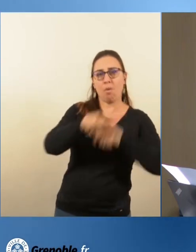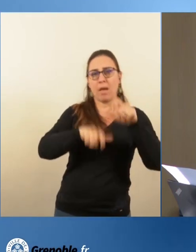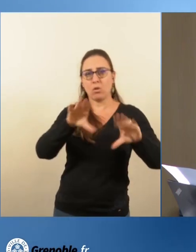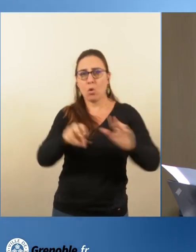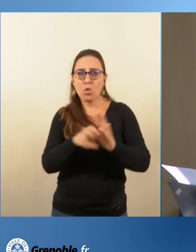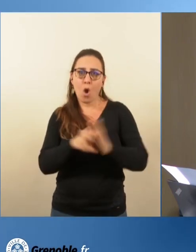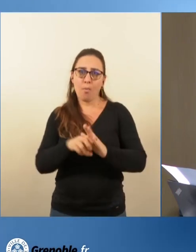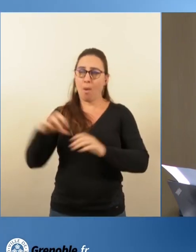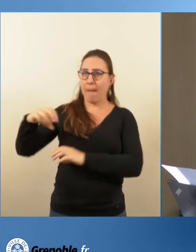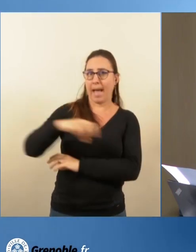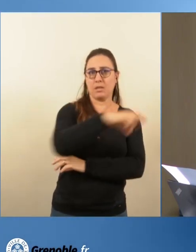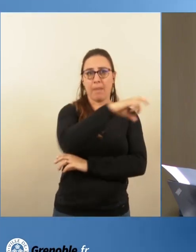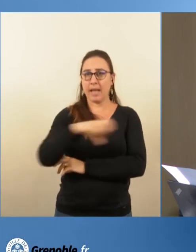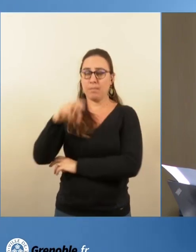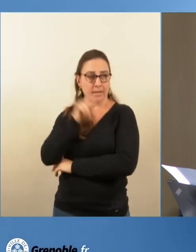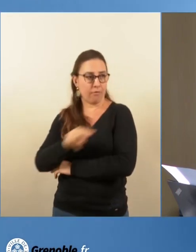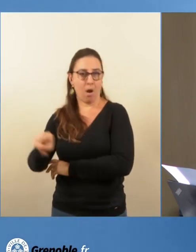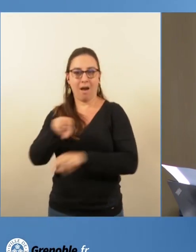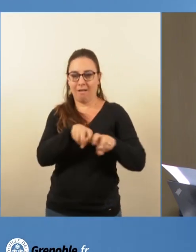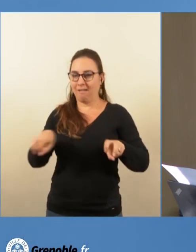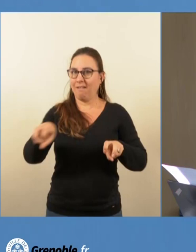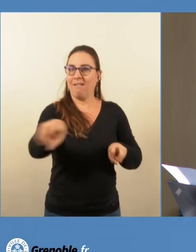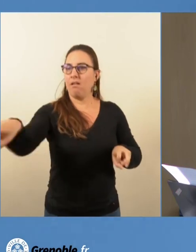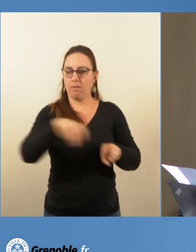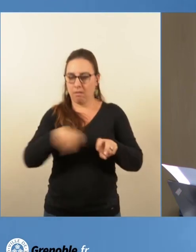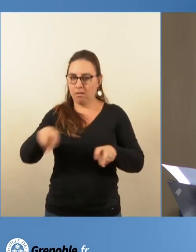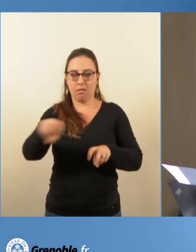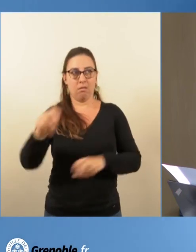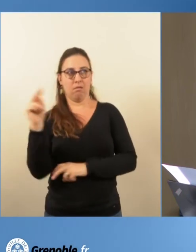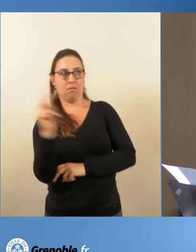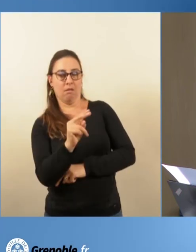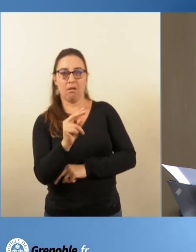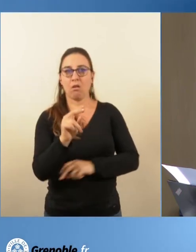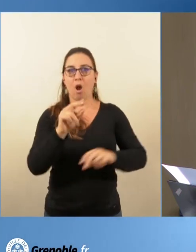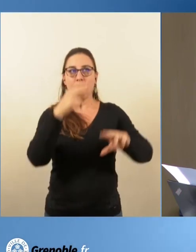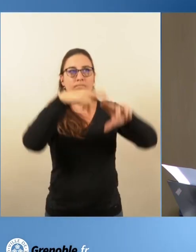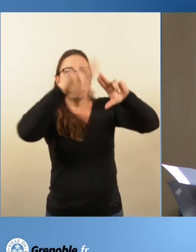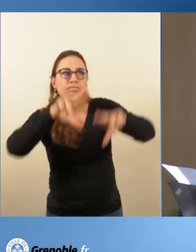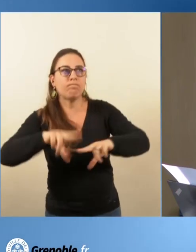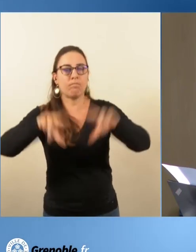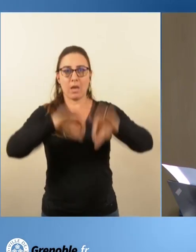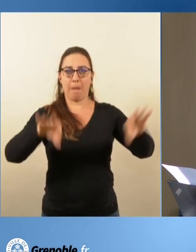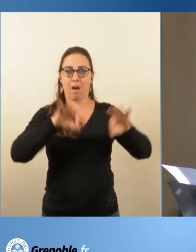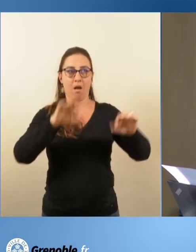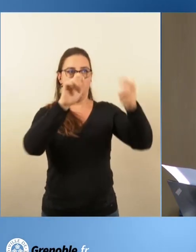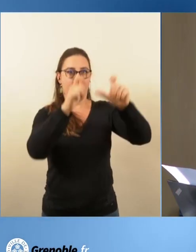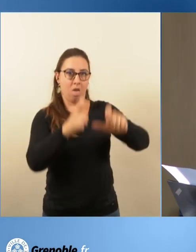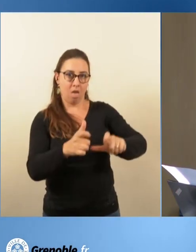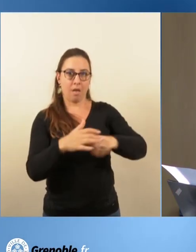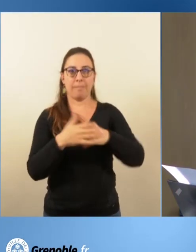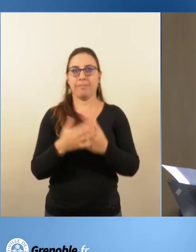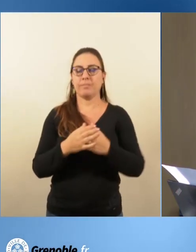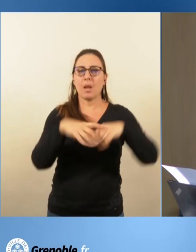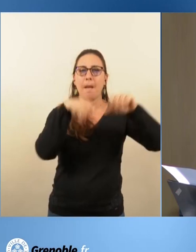passent autour de cette œuvre que vous laissez se dégrader faute de l'entretenir je veux parler de la superbe